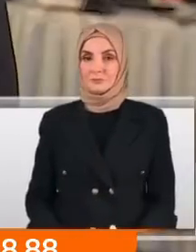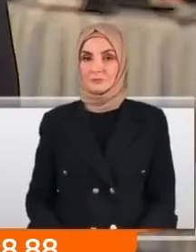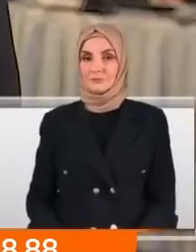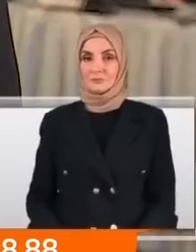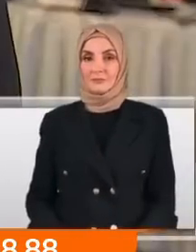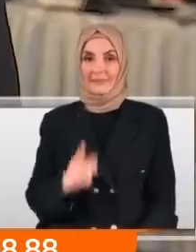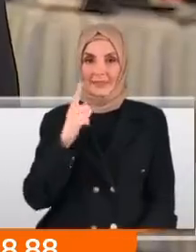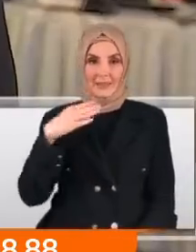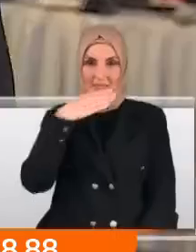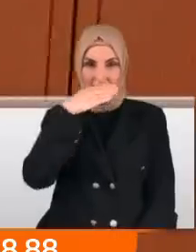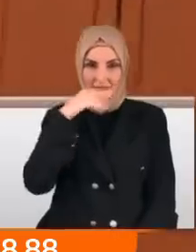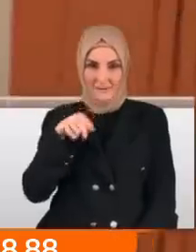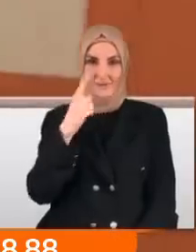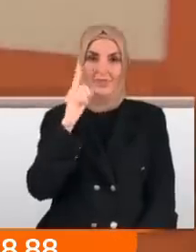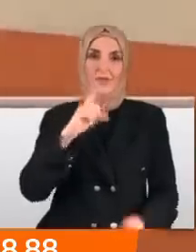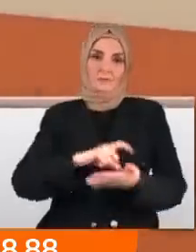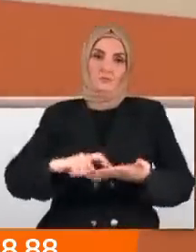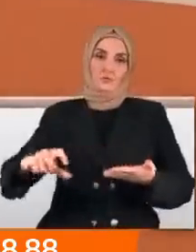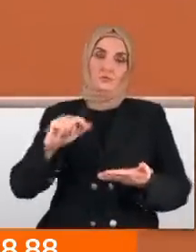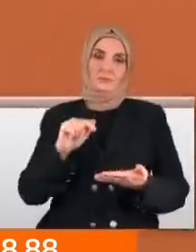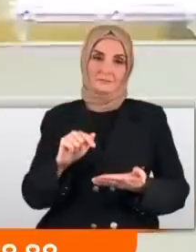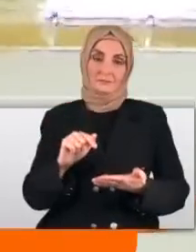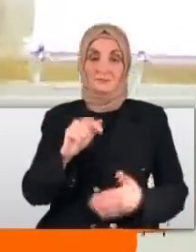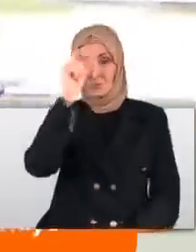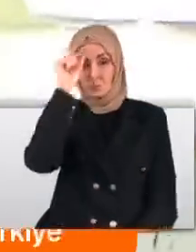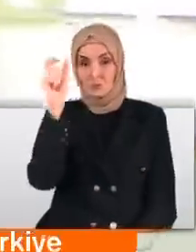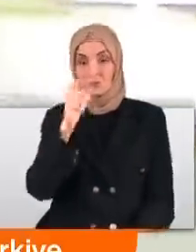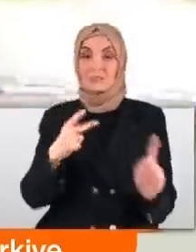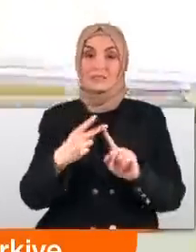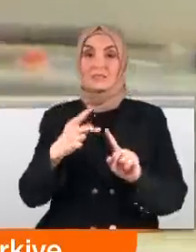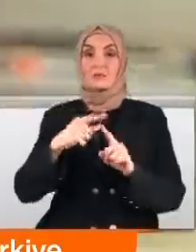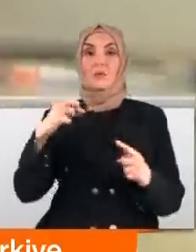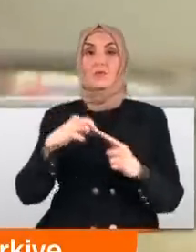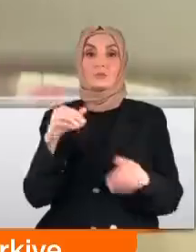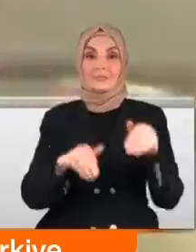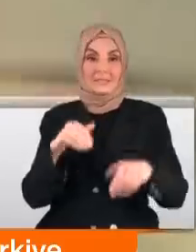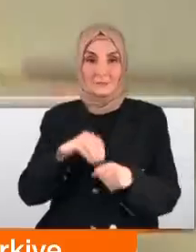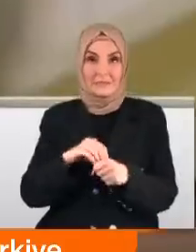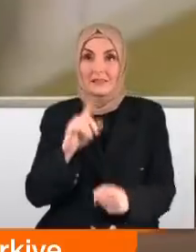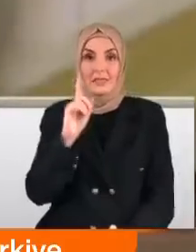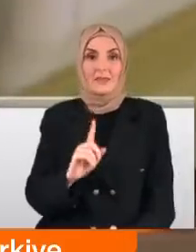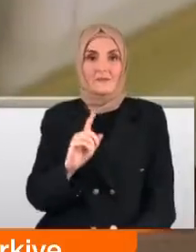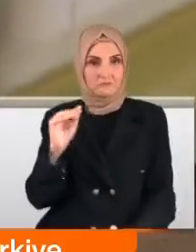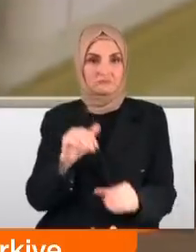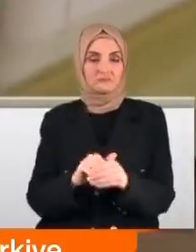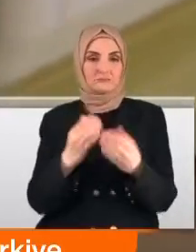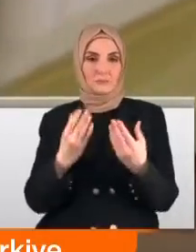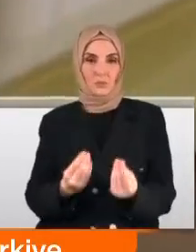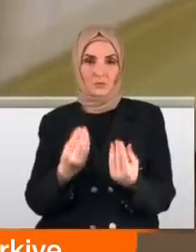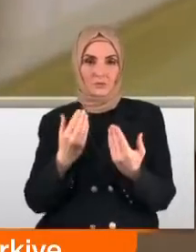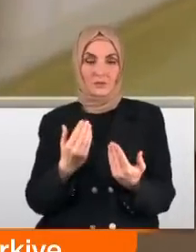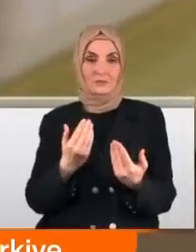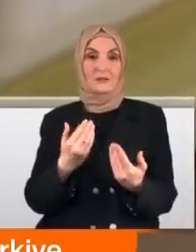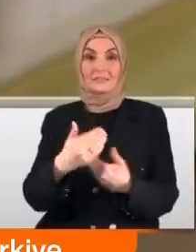Tek zarf, tek pusula. Türkiye ilk kez ikinci tur seçimleri için sandık başına gidiyor. Sandıkta